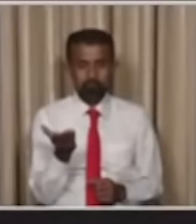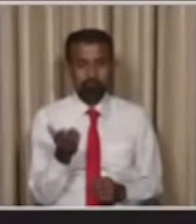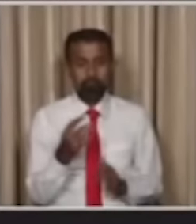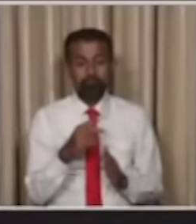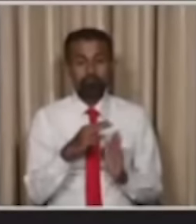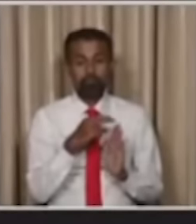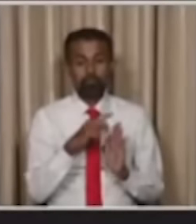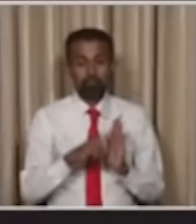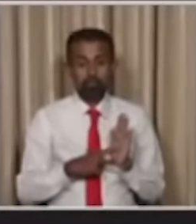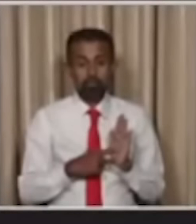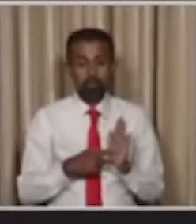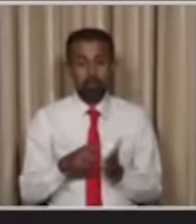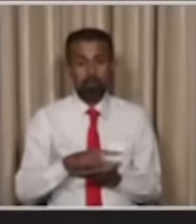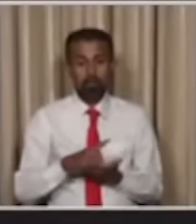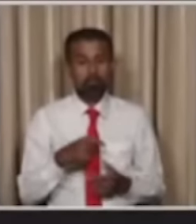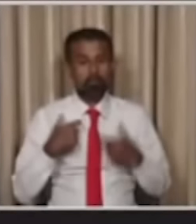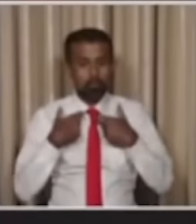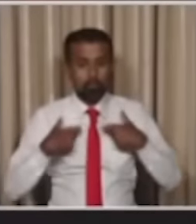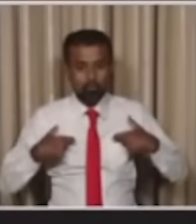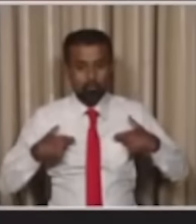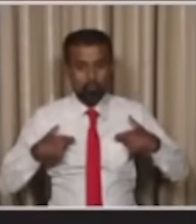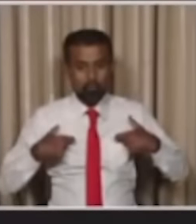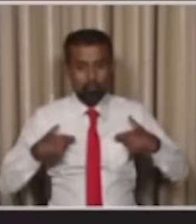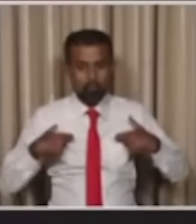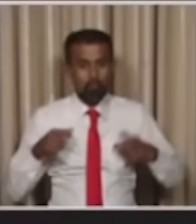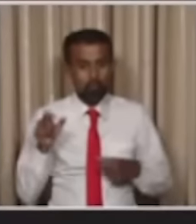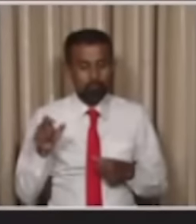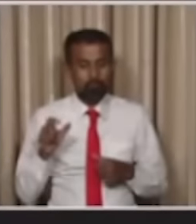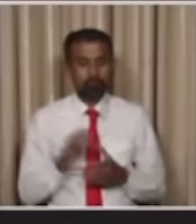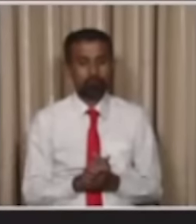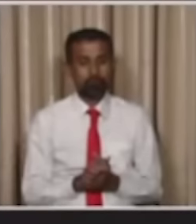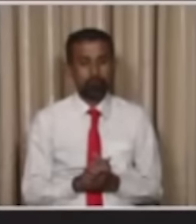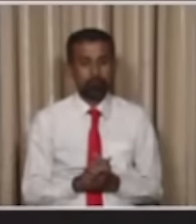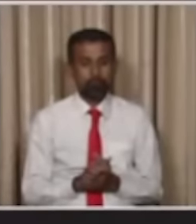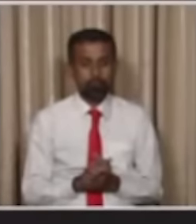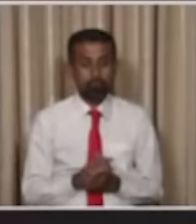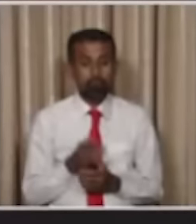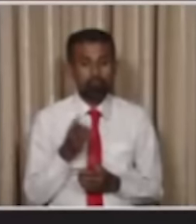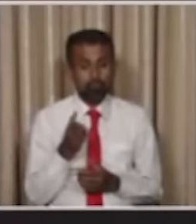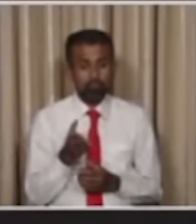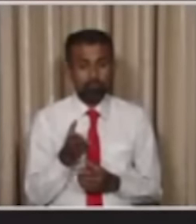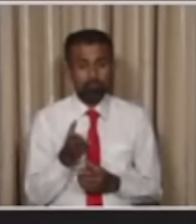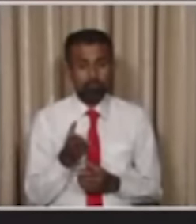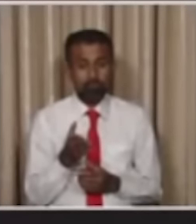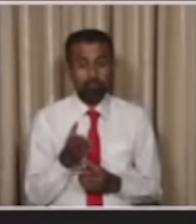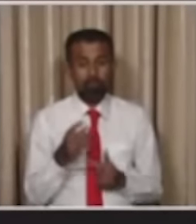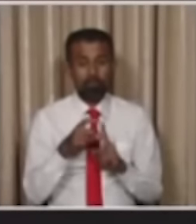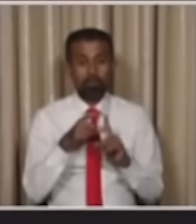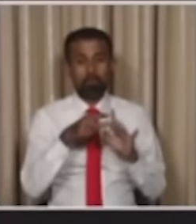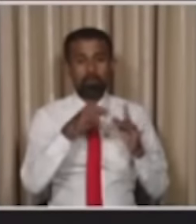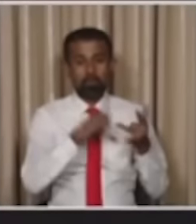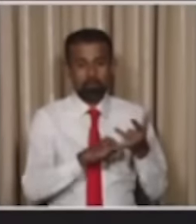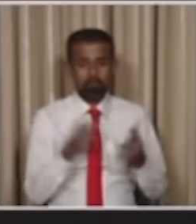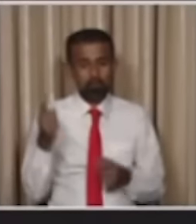ජාතික ජනබලවේගයේ ප්‍රකට නීතිඥ නානායක්කාර දැන් ඒක ඒකෙනුත් ඔවුන් මං හිතන්නේ ඒකත් අර ඩිස්ඉන්ෆෝමේෂන් තමයි.